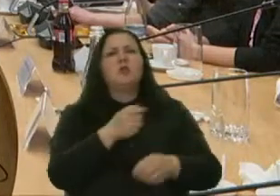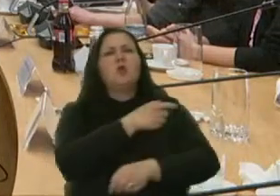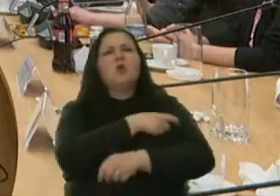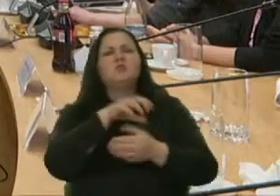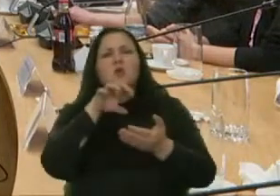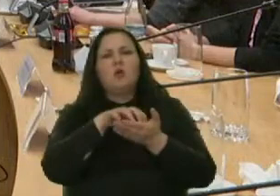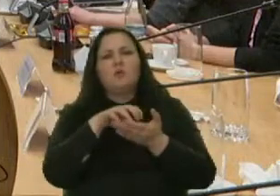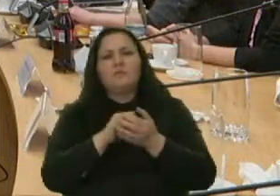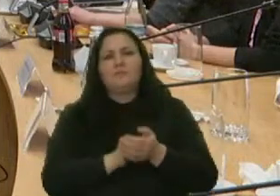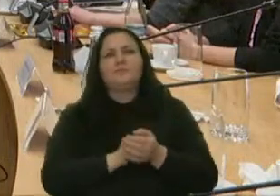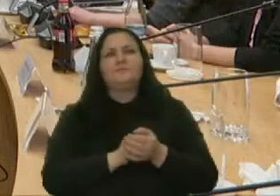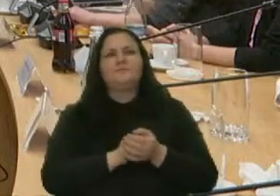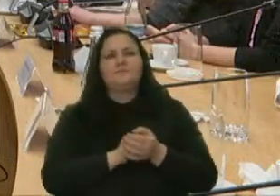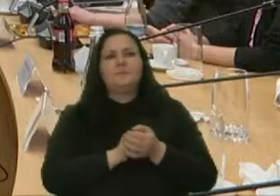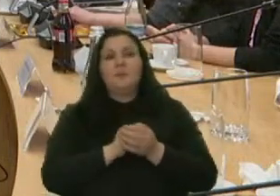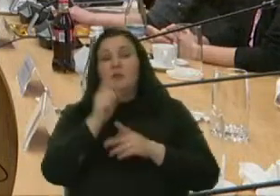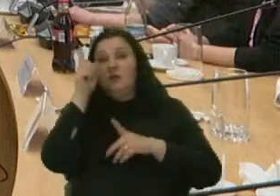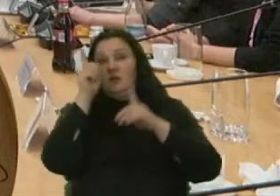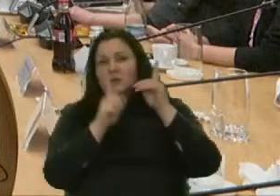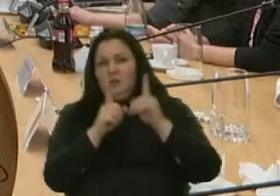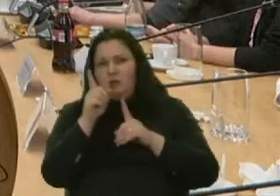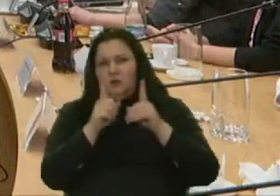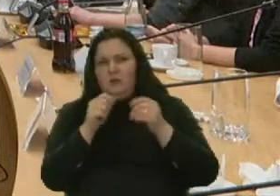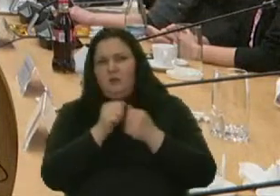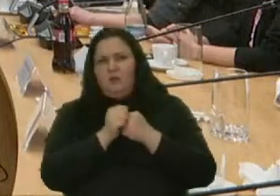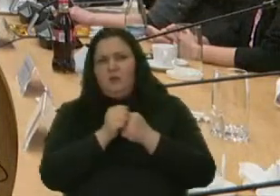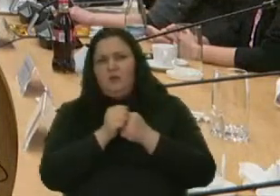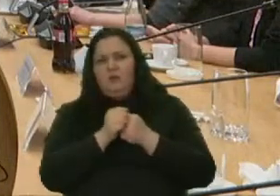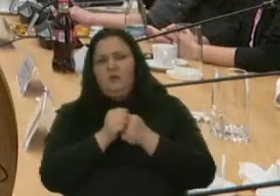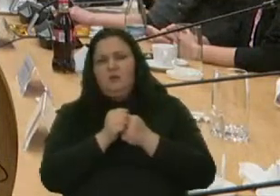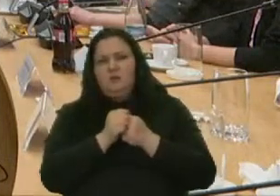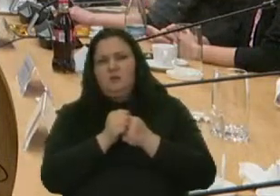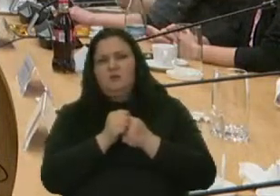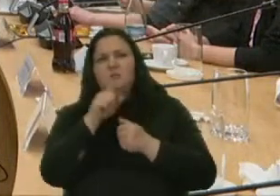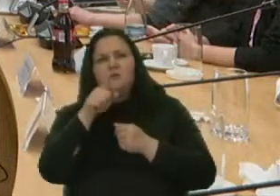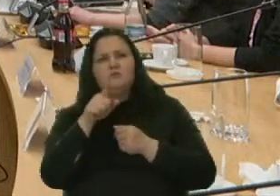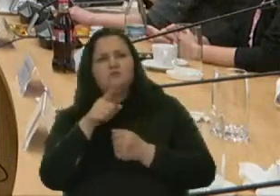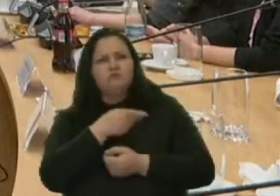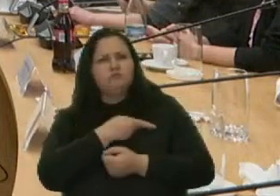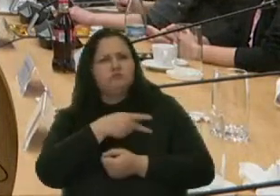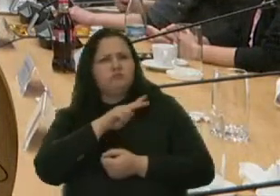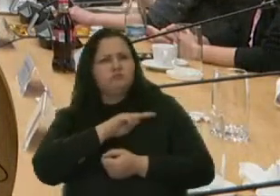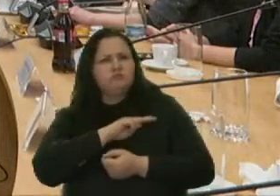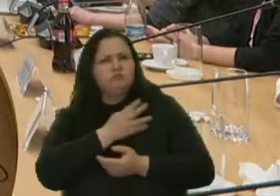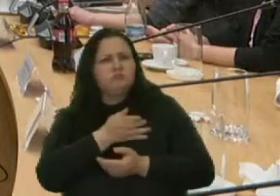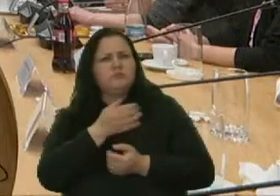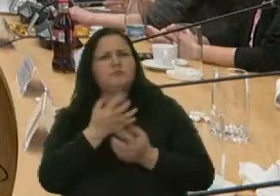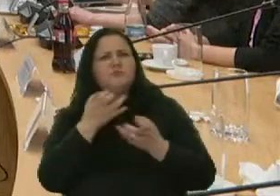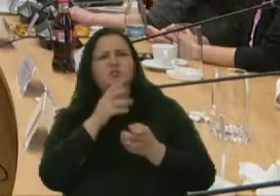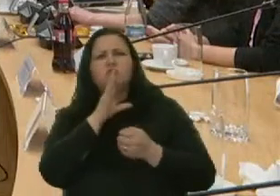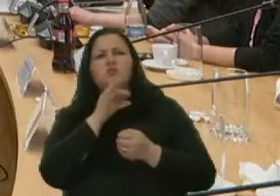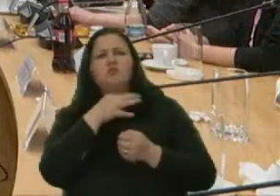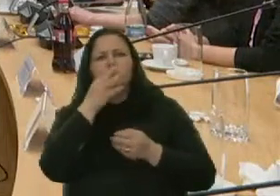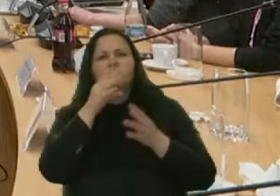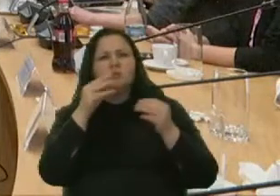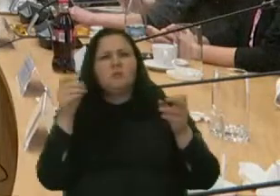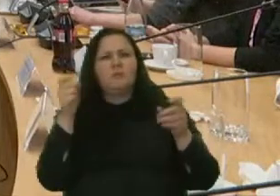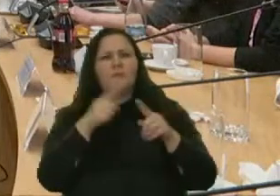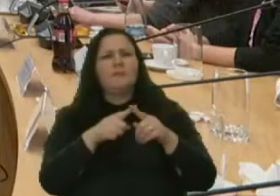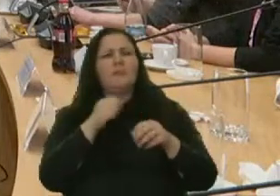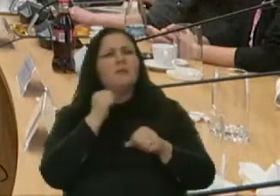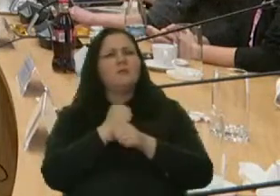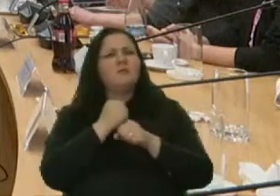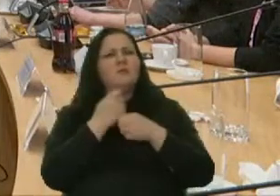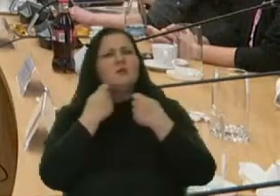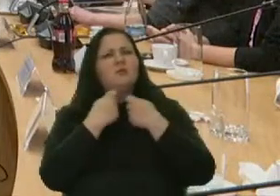local Deci dacă ă chiar vă asumați cele pe care le spuneți de atâtea ori veți face